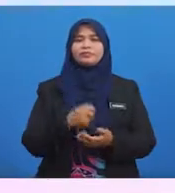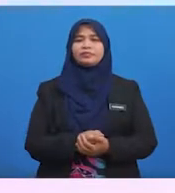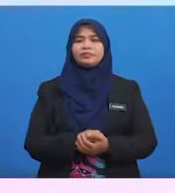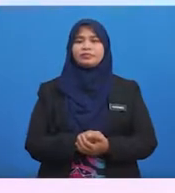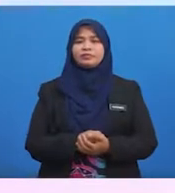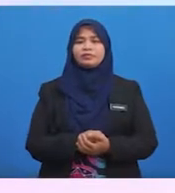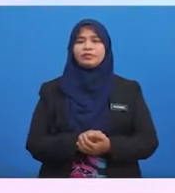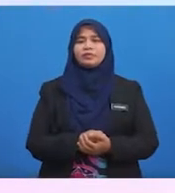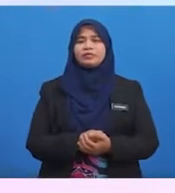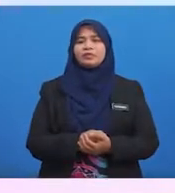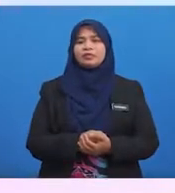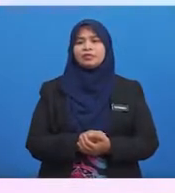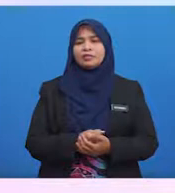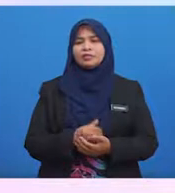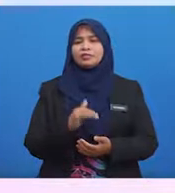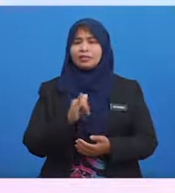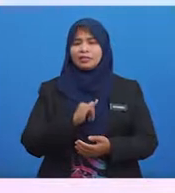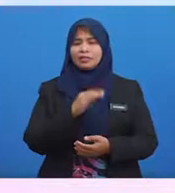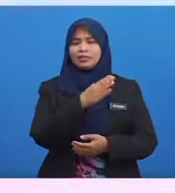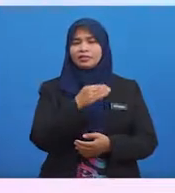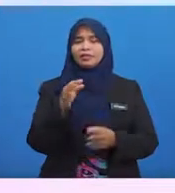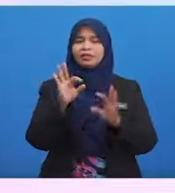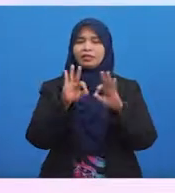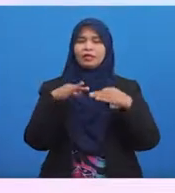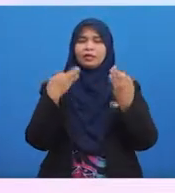size dan keluarga